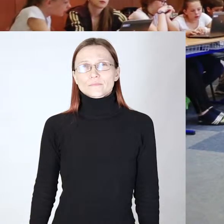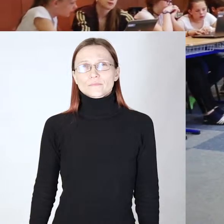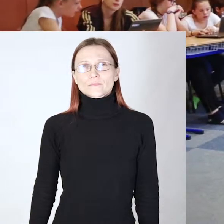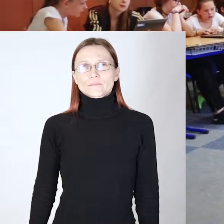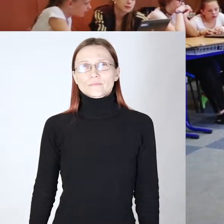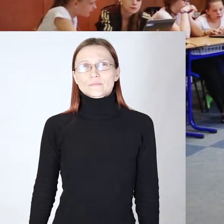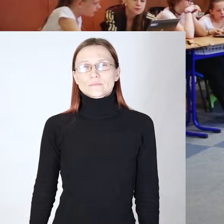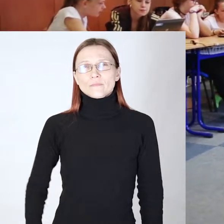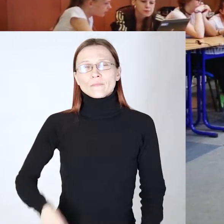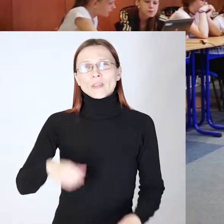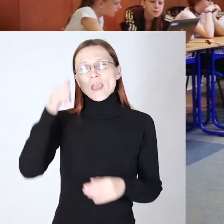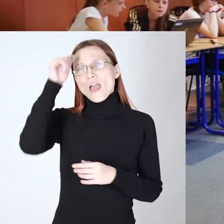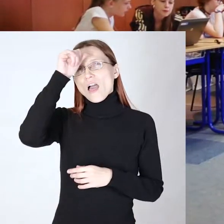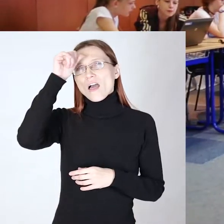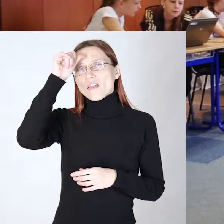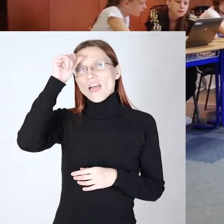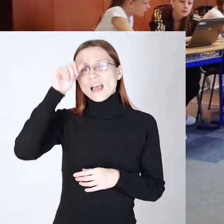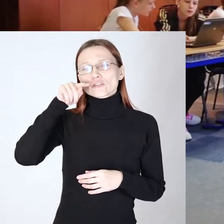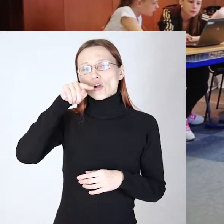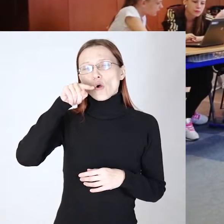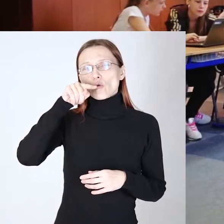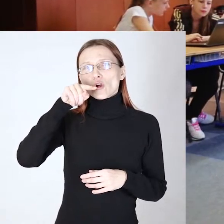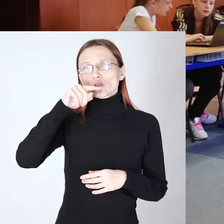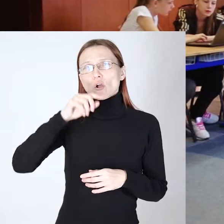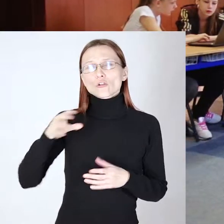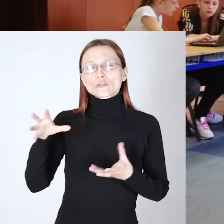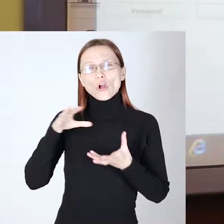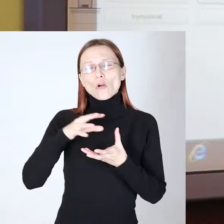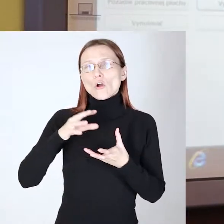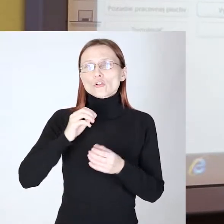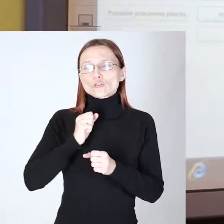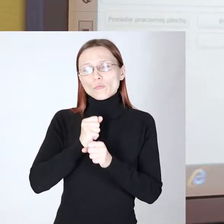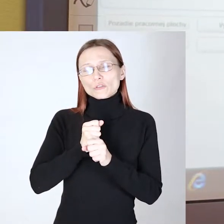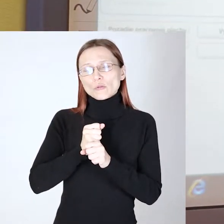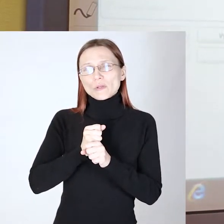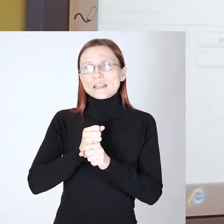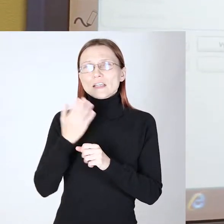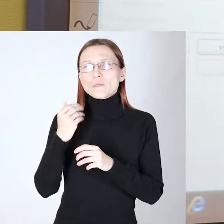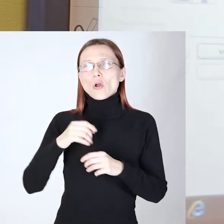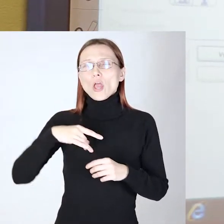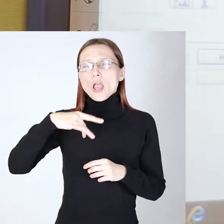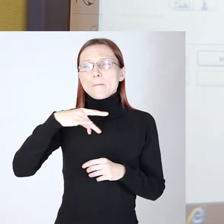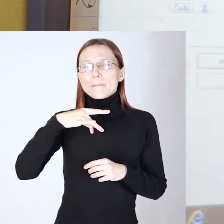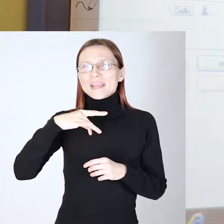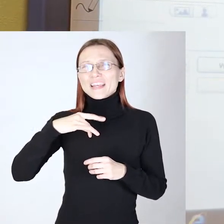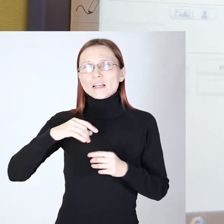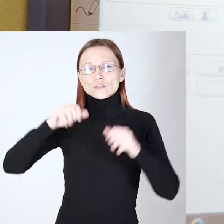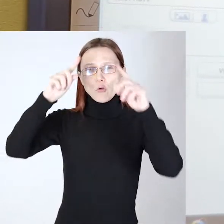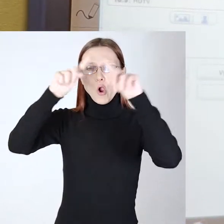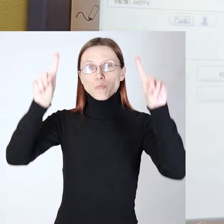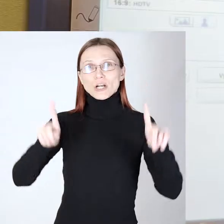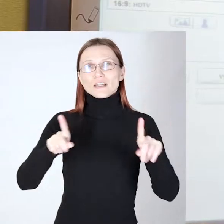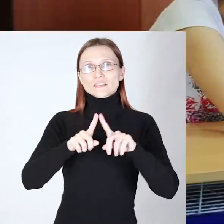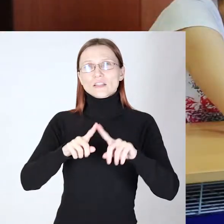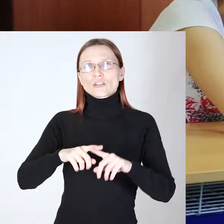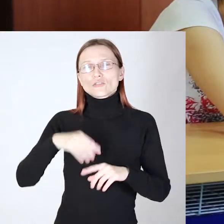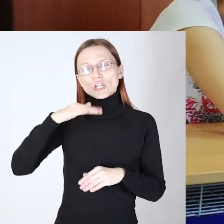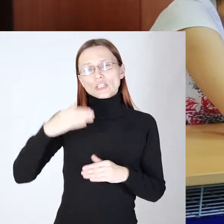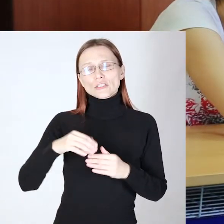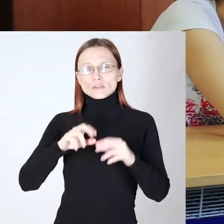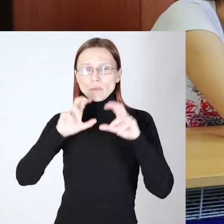Názov tohto workshopu bol Picassov obráz a skrýva sa za tým vlastne program Picasso, čiže deti sme učili pracovať s